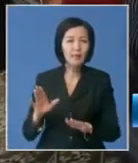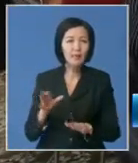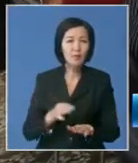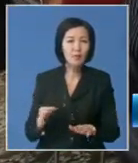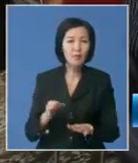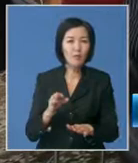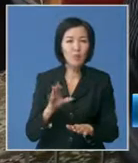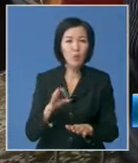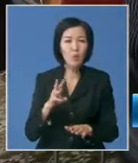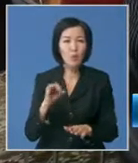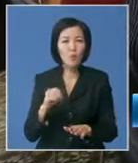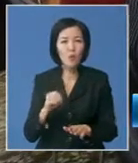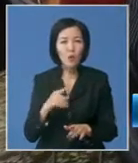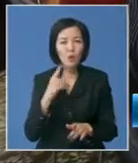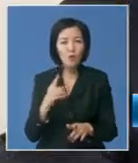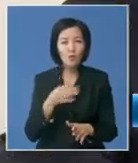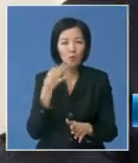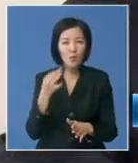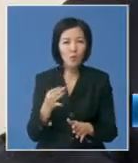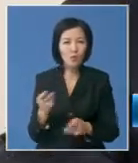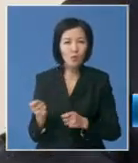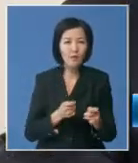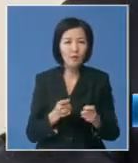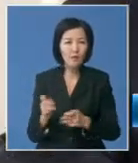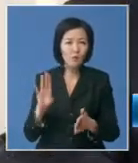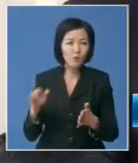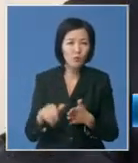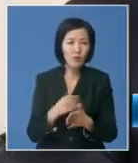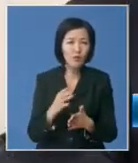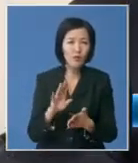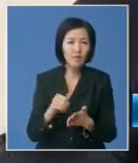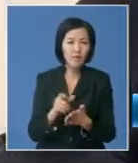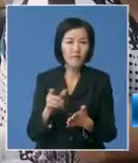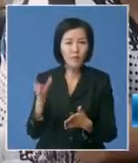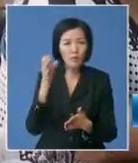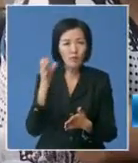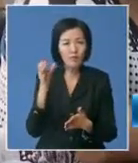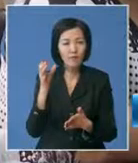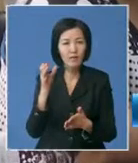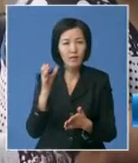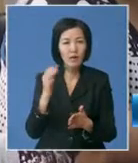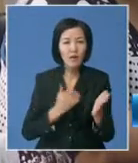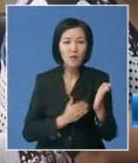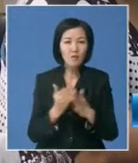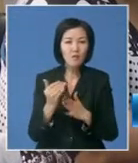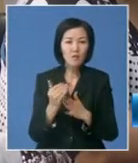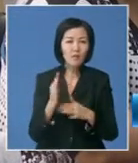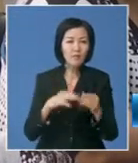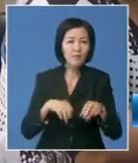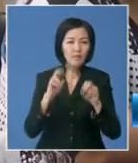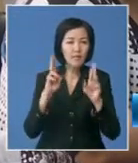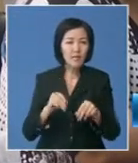more он отметил немалый опыт на руководящих постах но нового главы управления и подчеркнул его высокие профессиональные